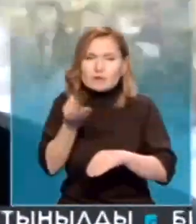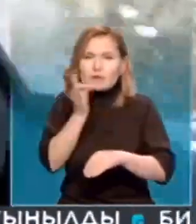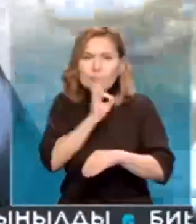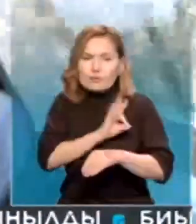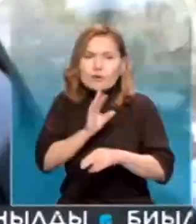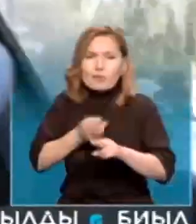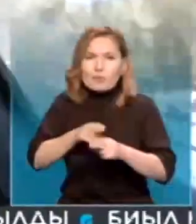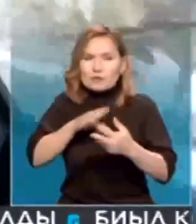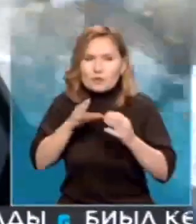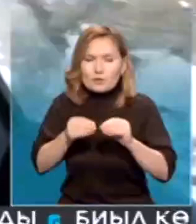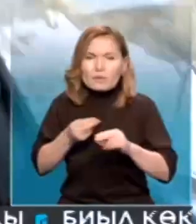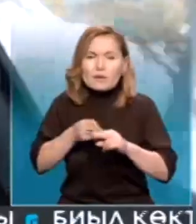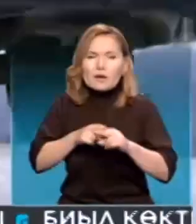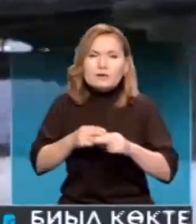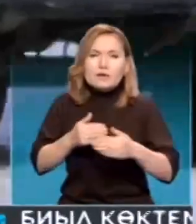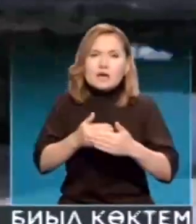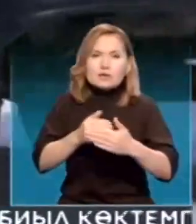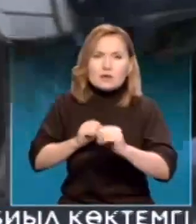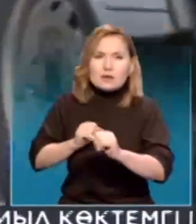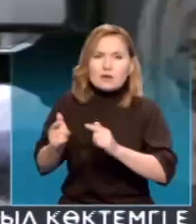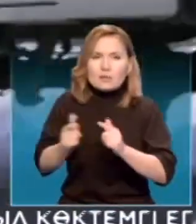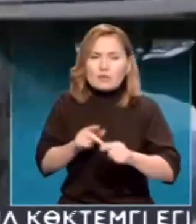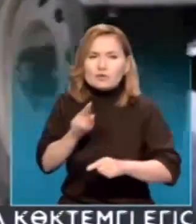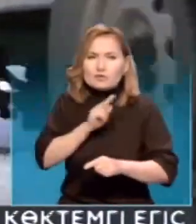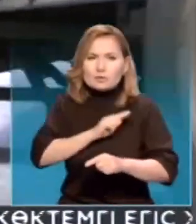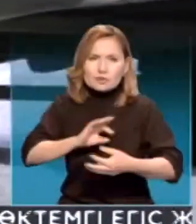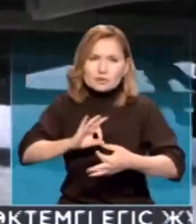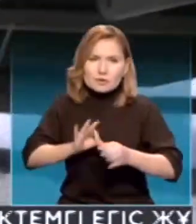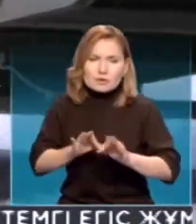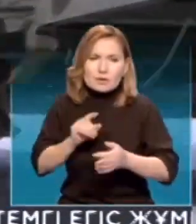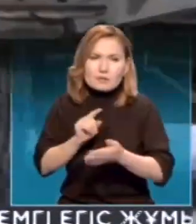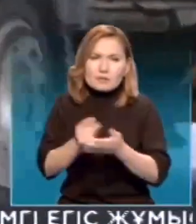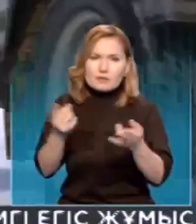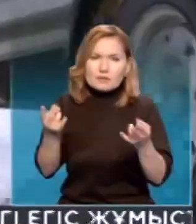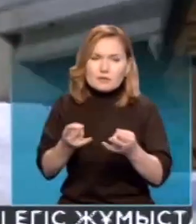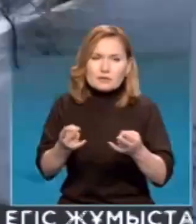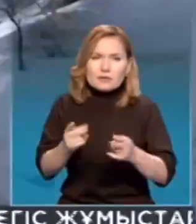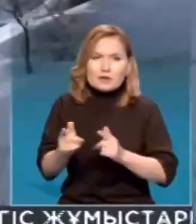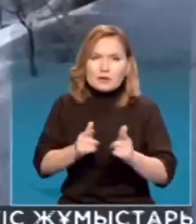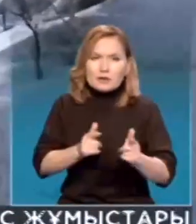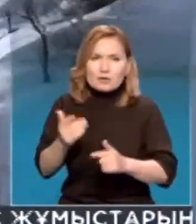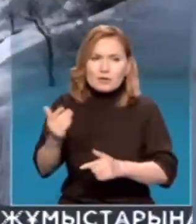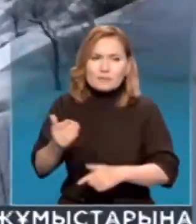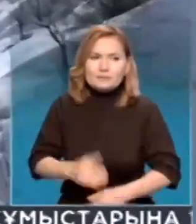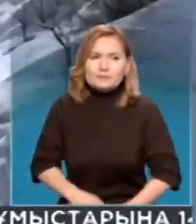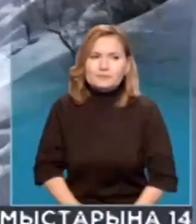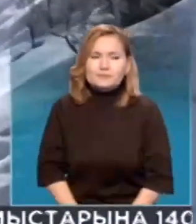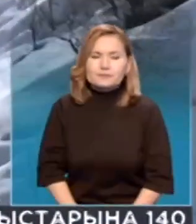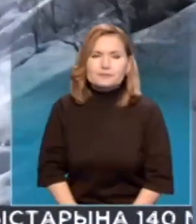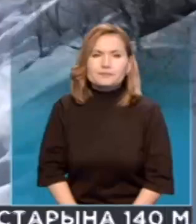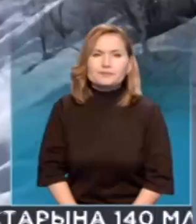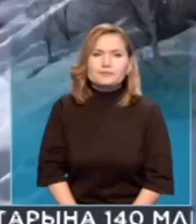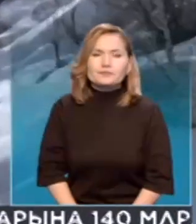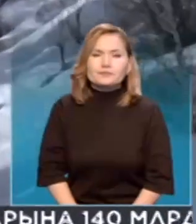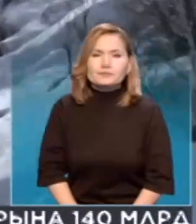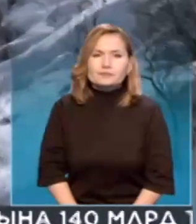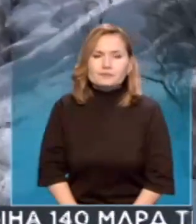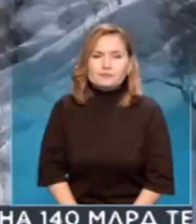қызметкерлерінің алдында тасқынның алдын алу міндеті тұр. Қуаныш Қанатұлы, Самат Орзалинов, Қазақстан ұлттық арнасы, Жетісу облысы.